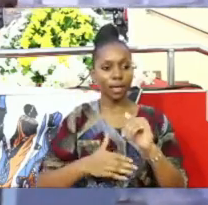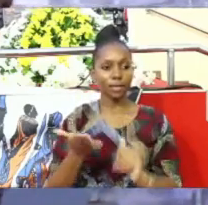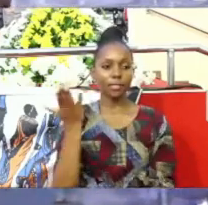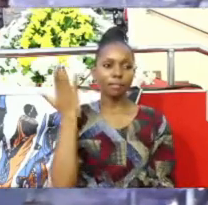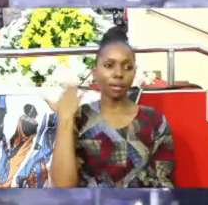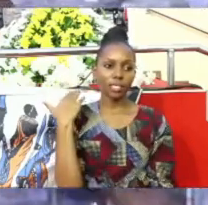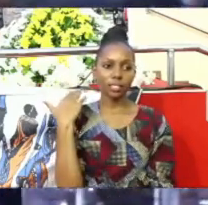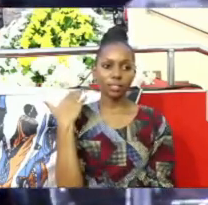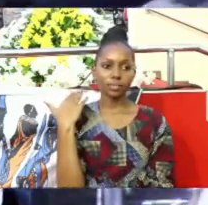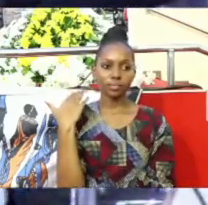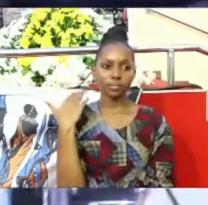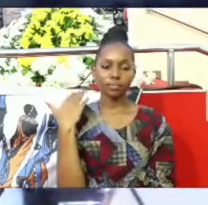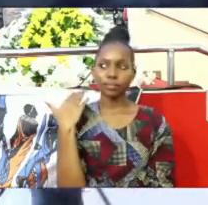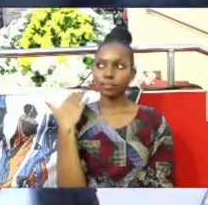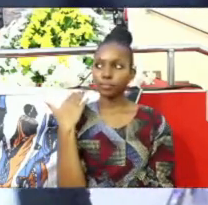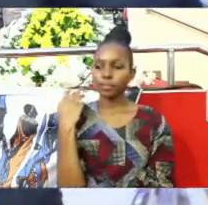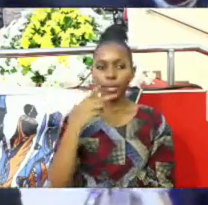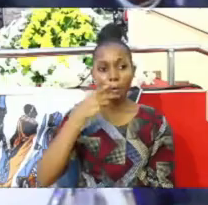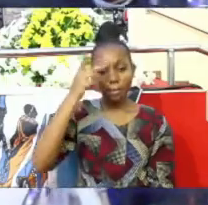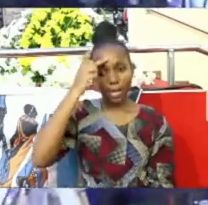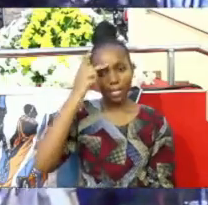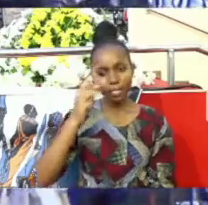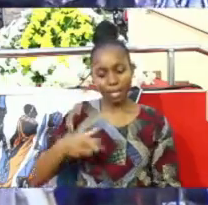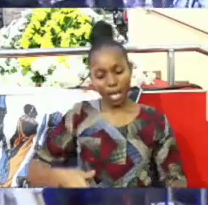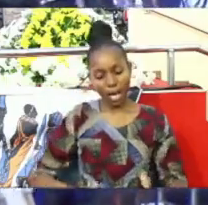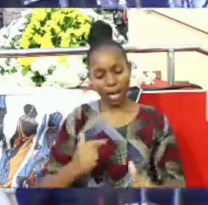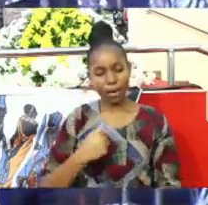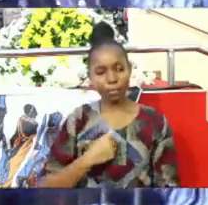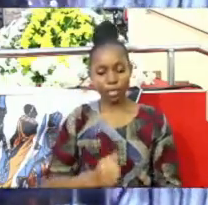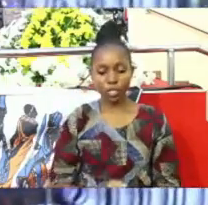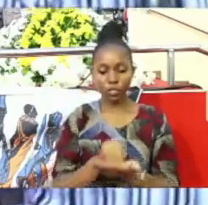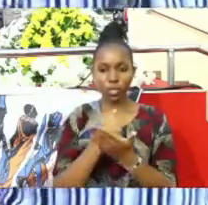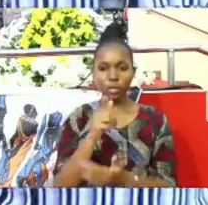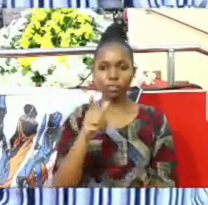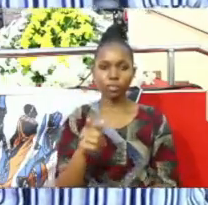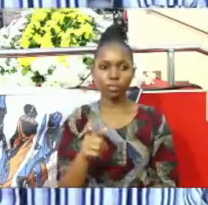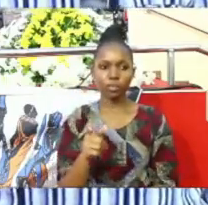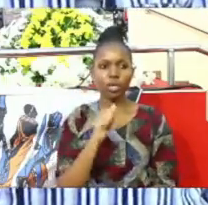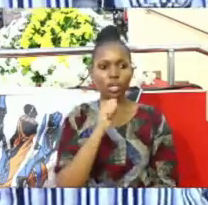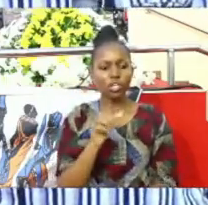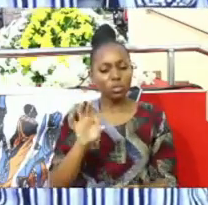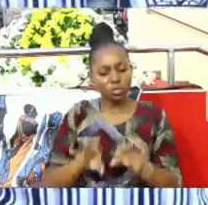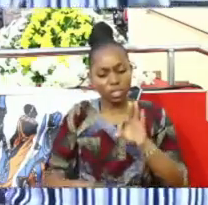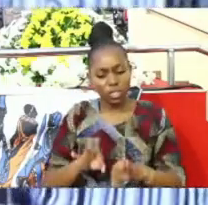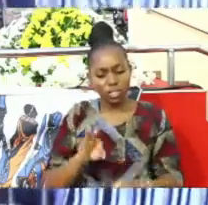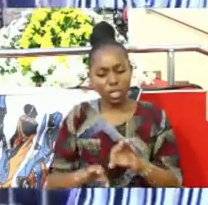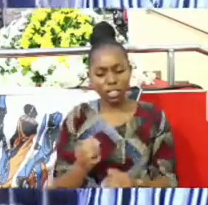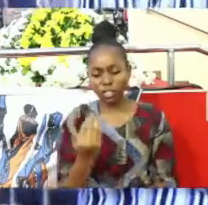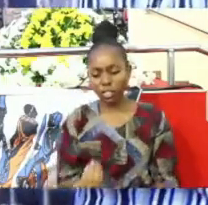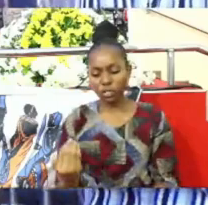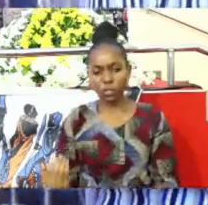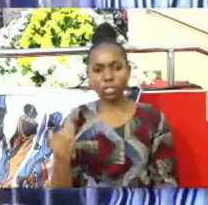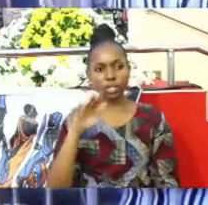nyume yako. Parents, let me help you. Wazazi niwasaidieni. Don't judge your children by the struggles they are going through today.